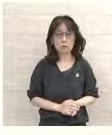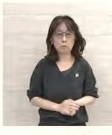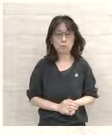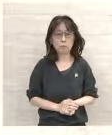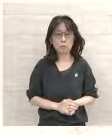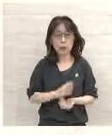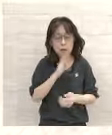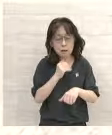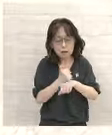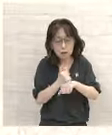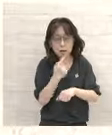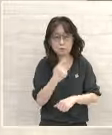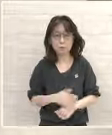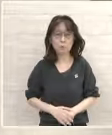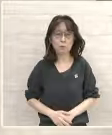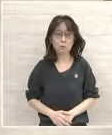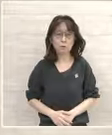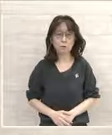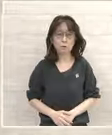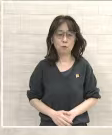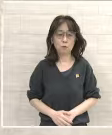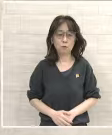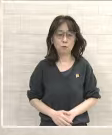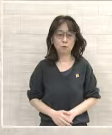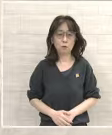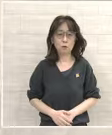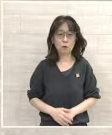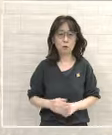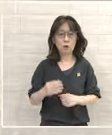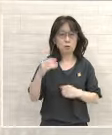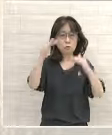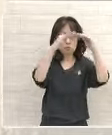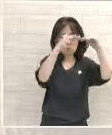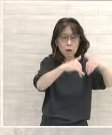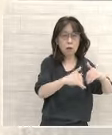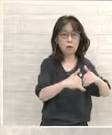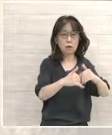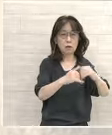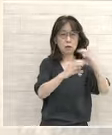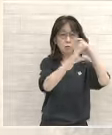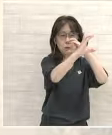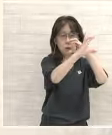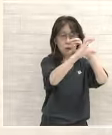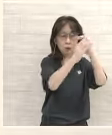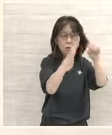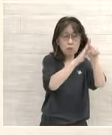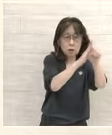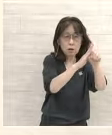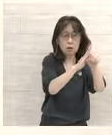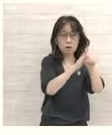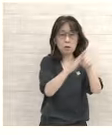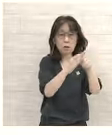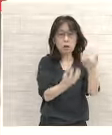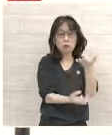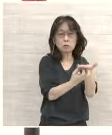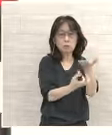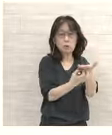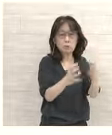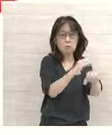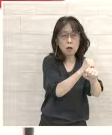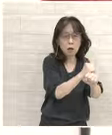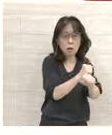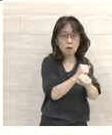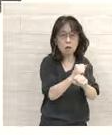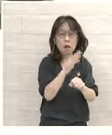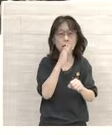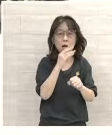大変です。煙筒が埋まっちゃって、ストーブが消えて、もうよく一酸化炭素